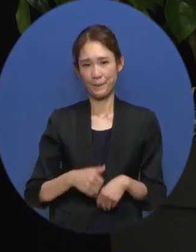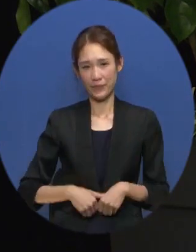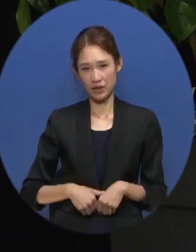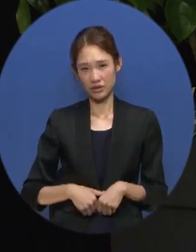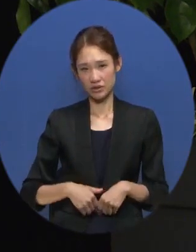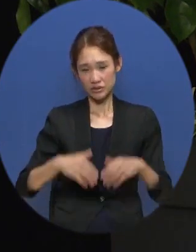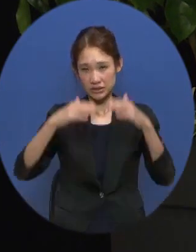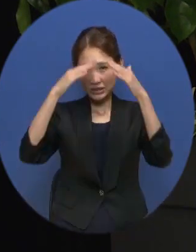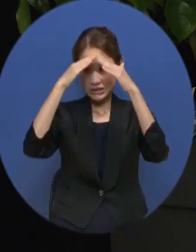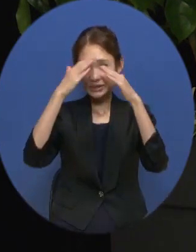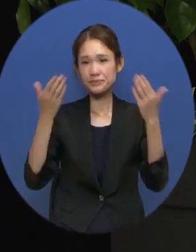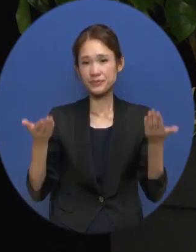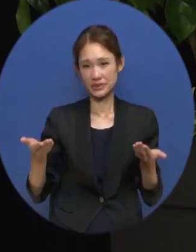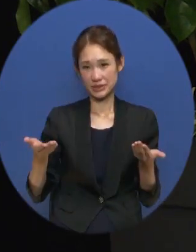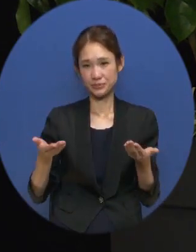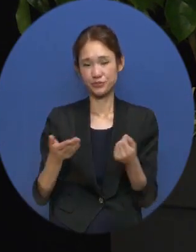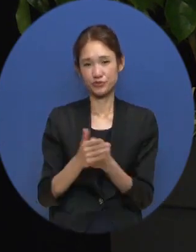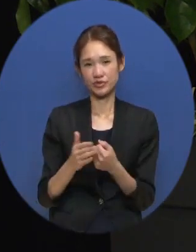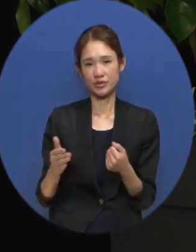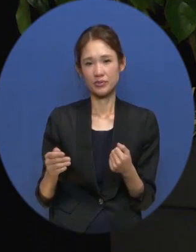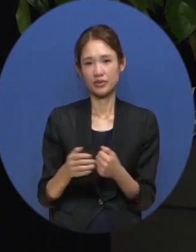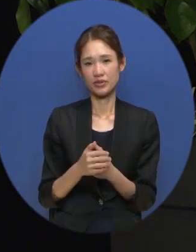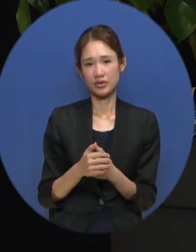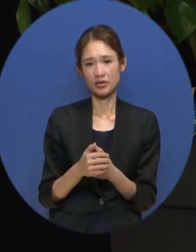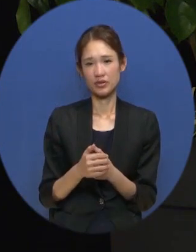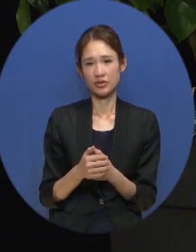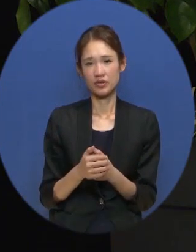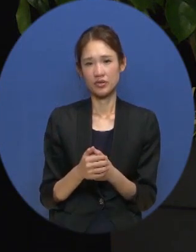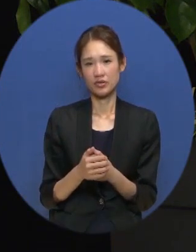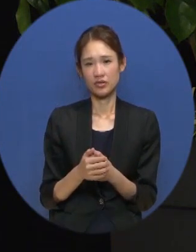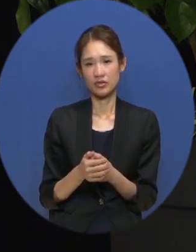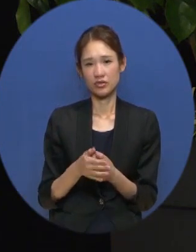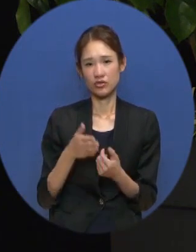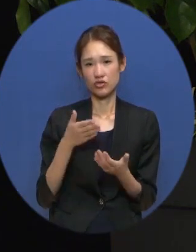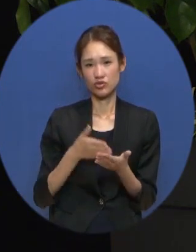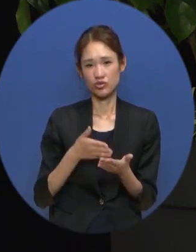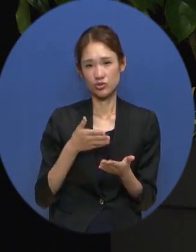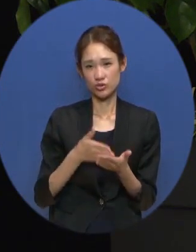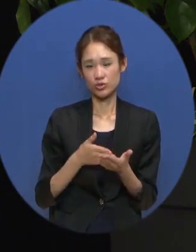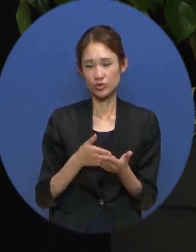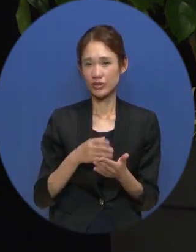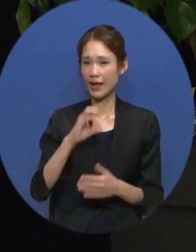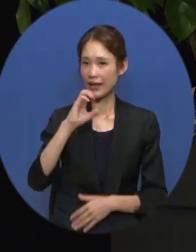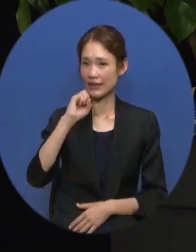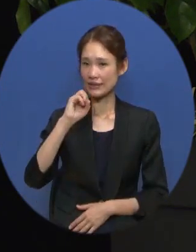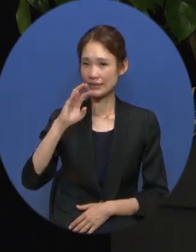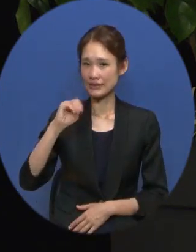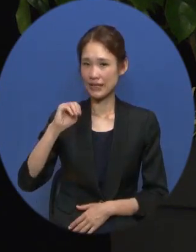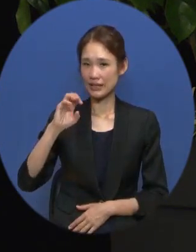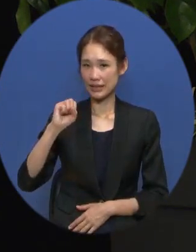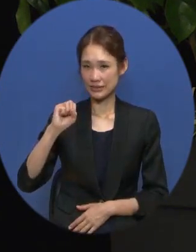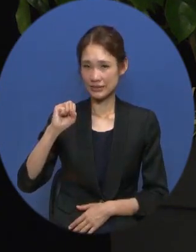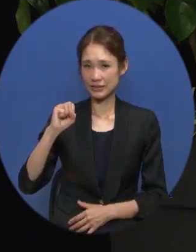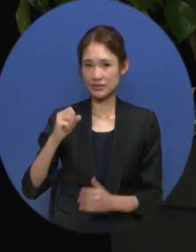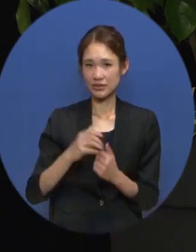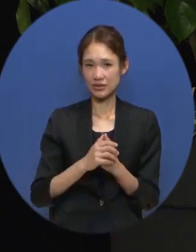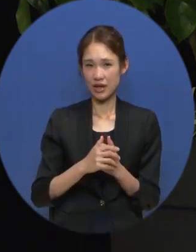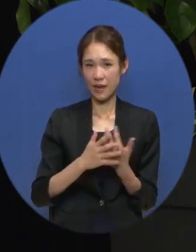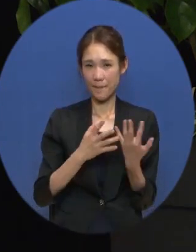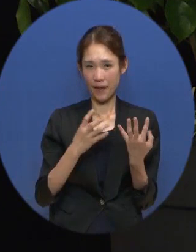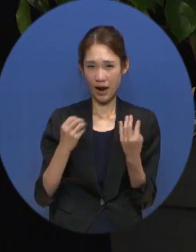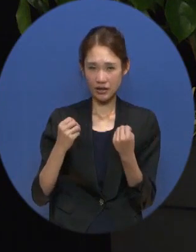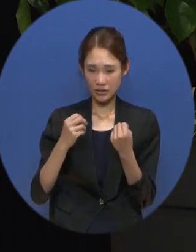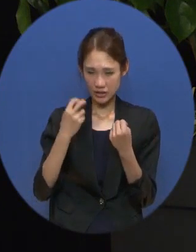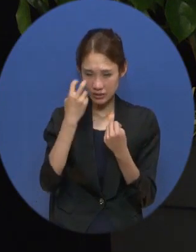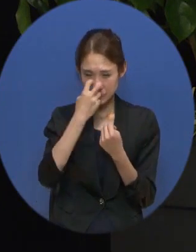되거든요. 일단 재택이다 보니까 그리고 저희가 뭐 뉴스나 그 SNS를 많이 봐야